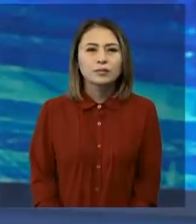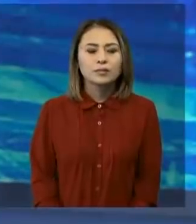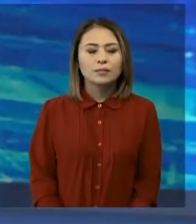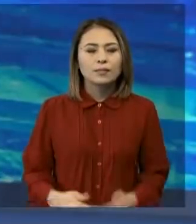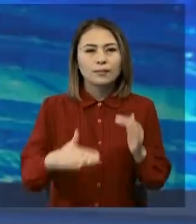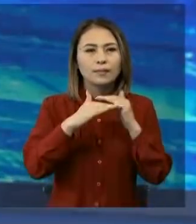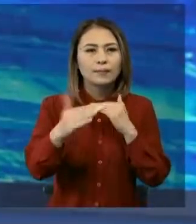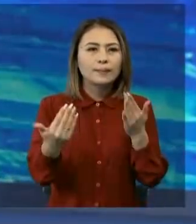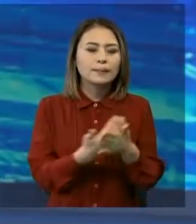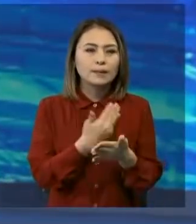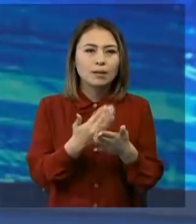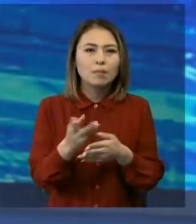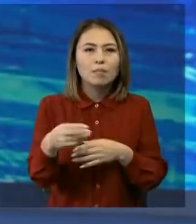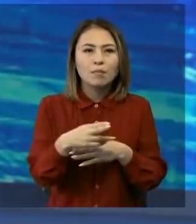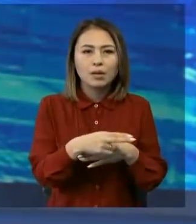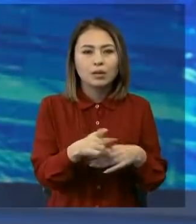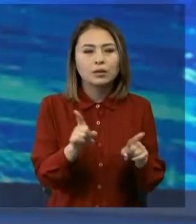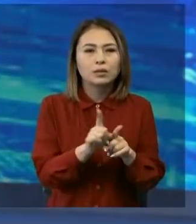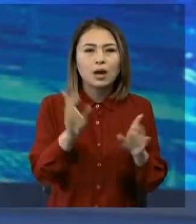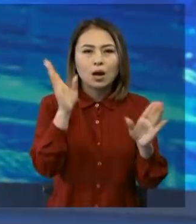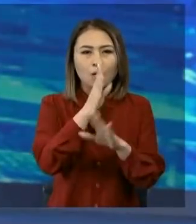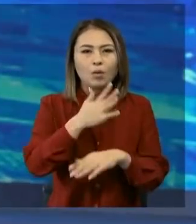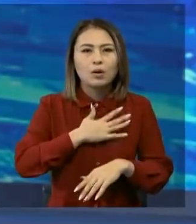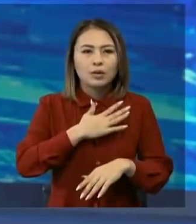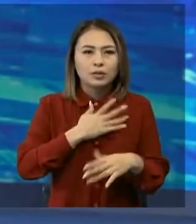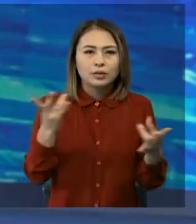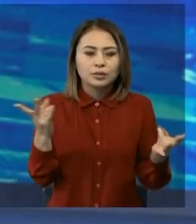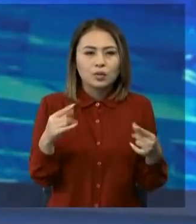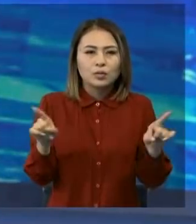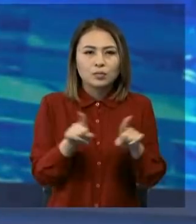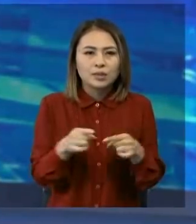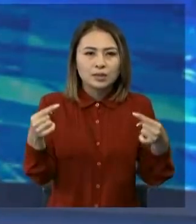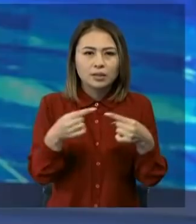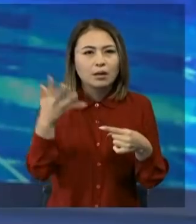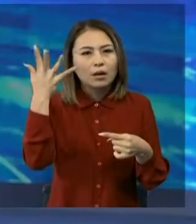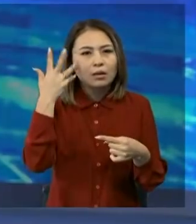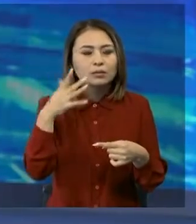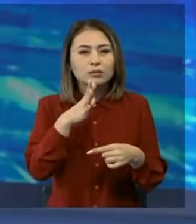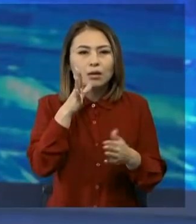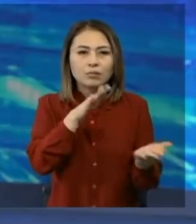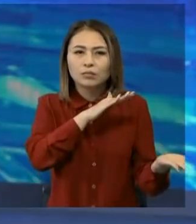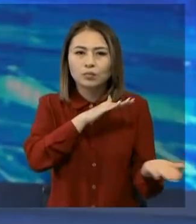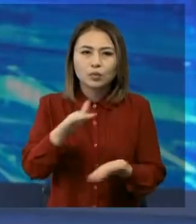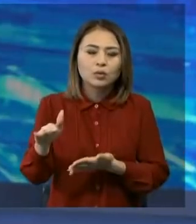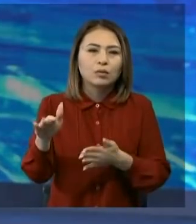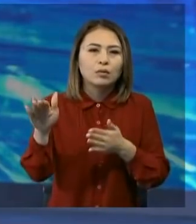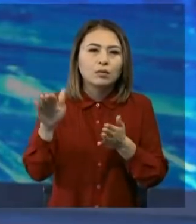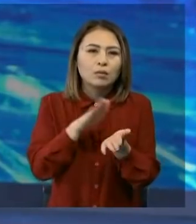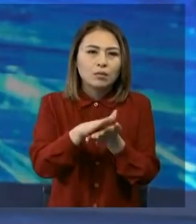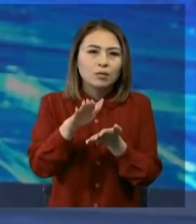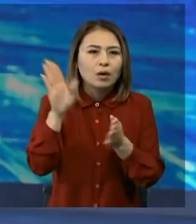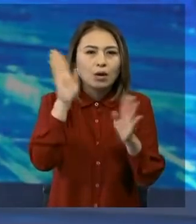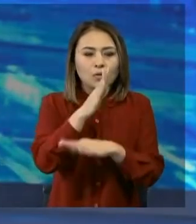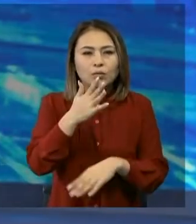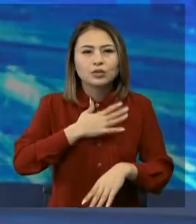Ел жаңалықтарына қайта оралсақ, балыққа да ауа қажет. Дәл осы мезгілде қалыңдаған мұздан ауа